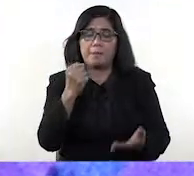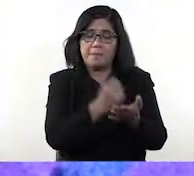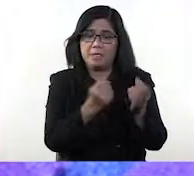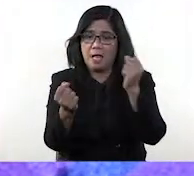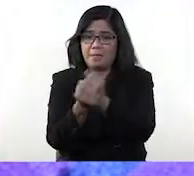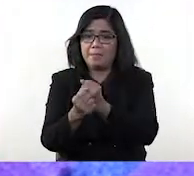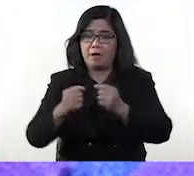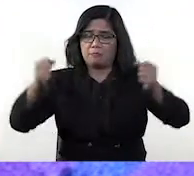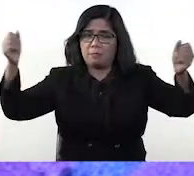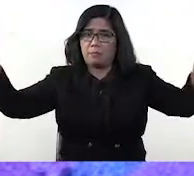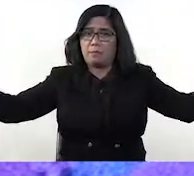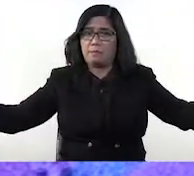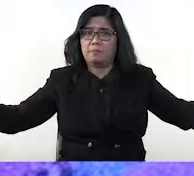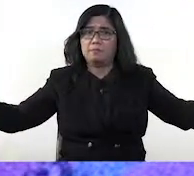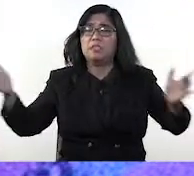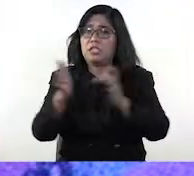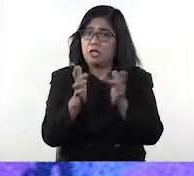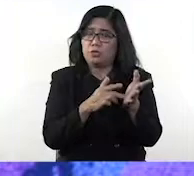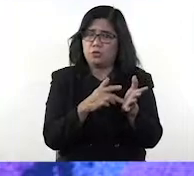Hai yang menyalibkan Yesus